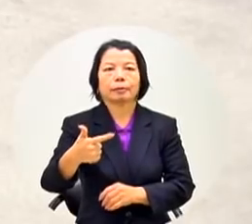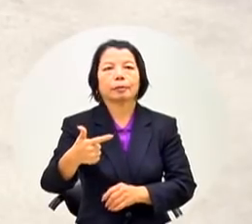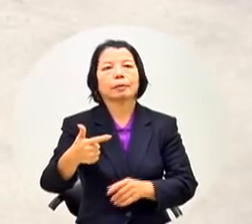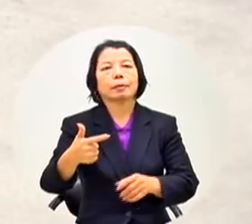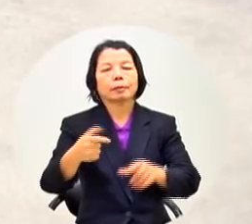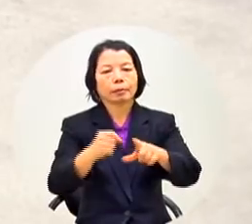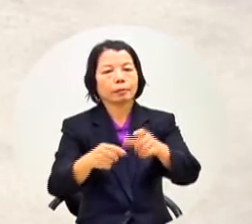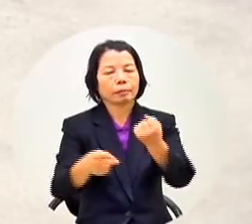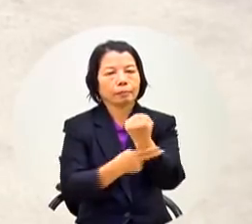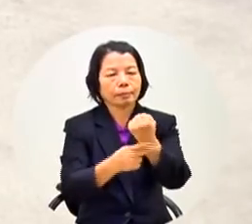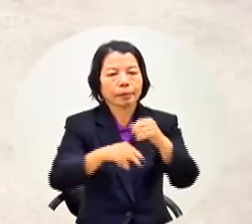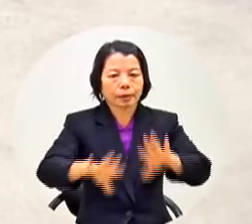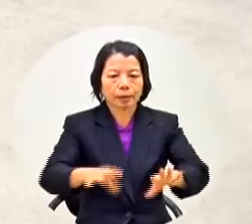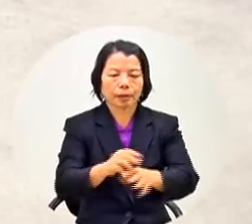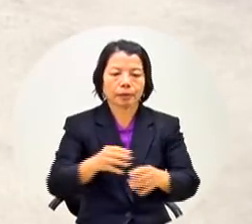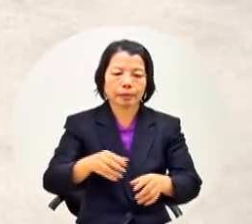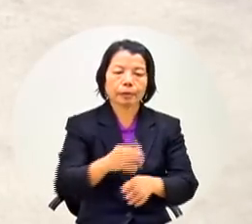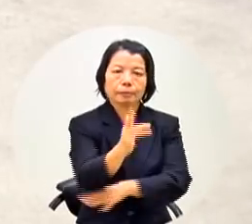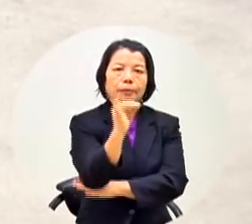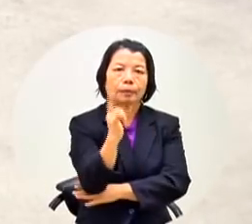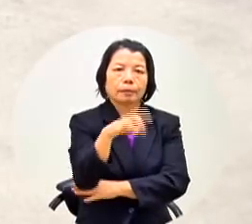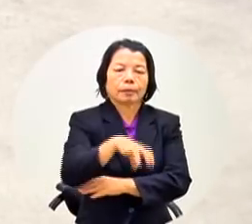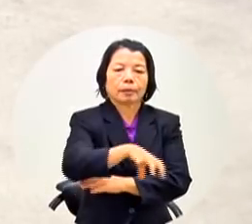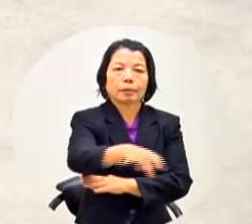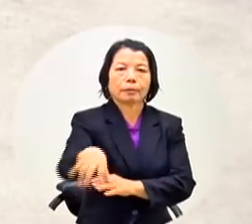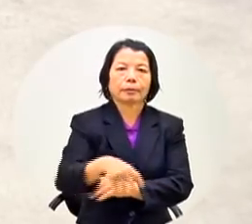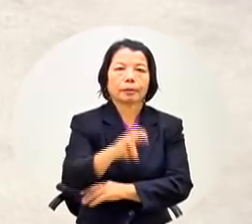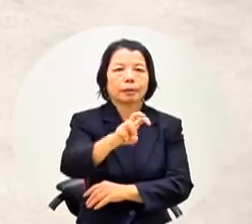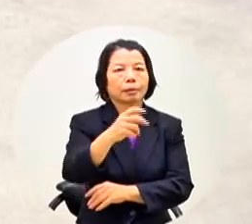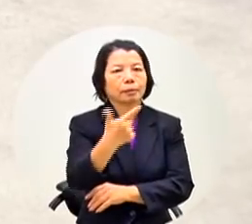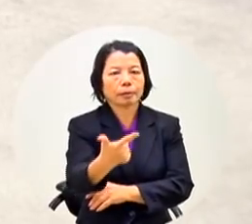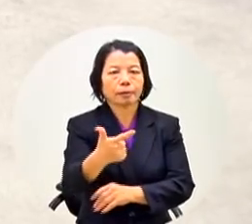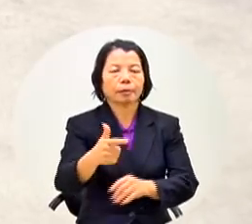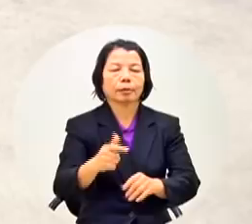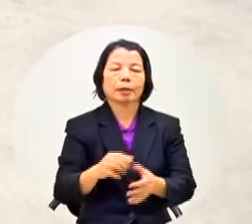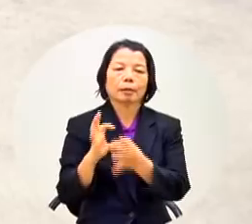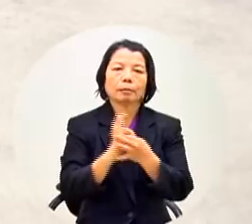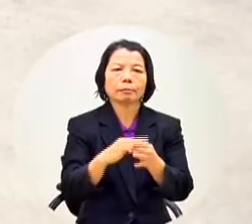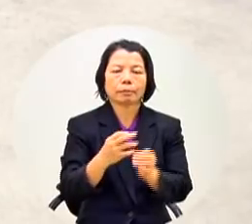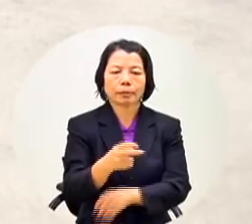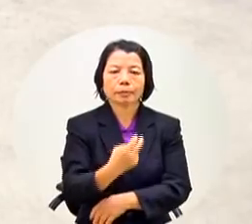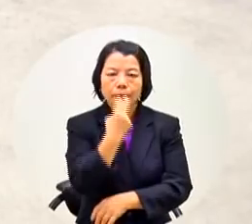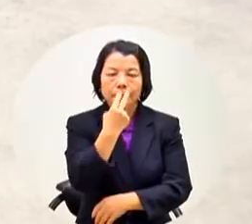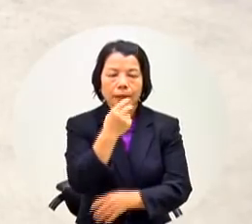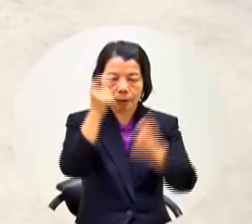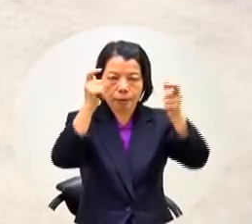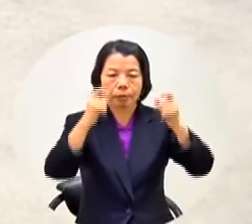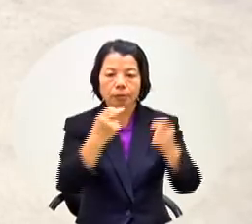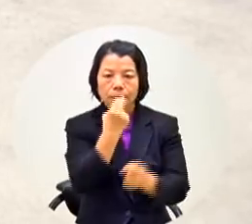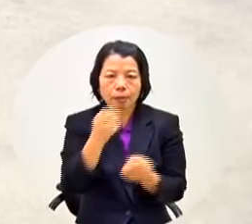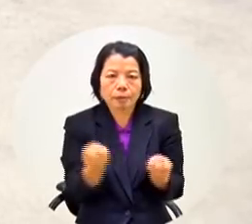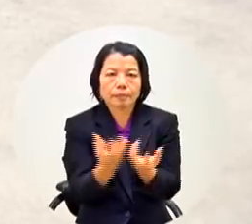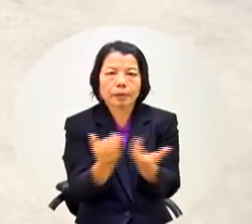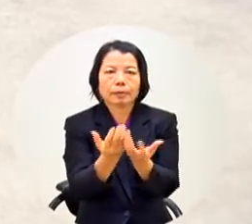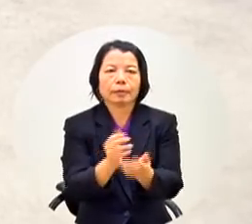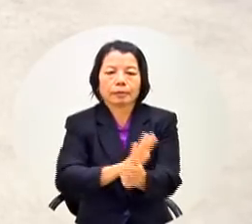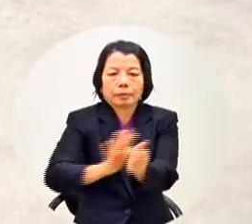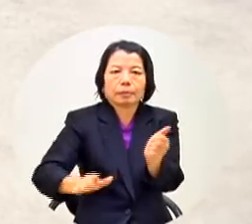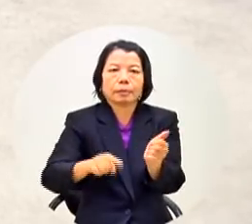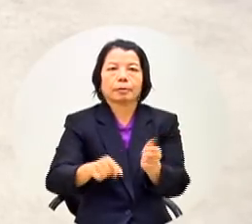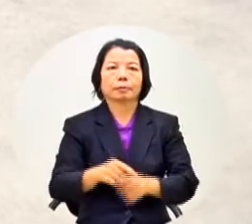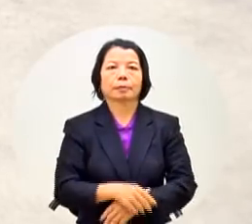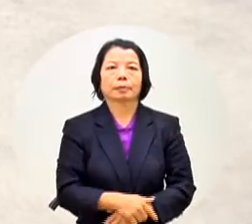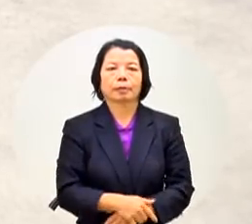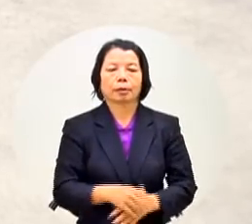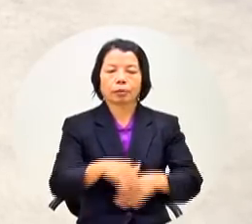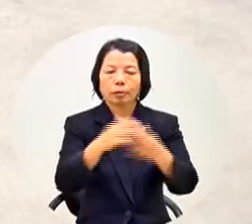正，因为由于高雄气爆以及第一阶段统包商长虹危机，那也对于整个工期部分做相关的展延。